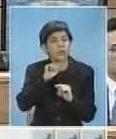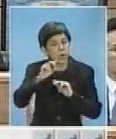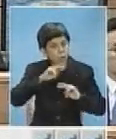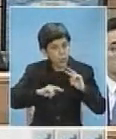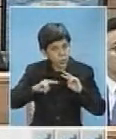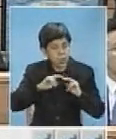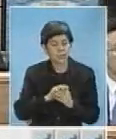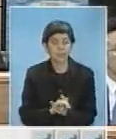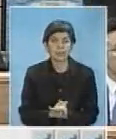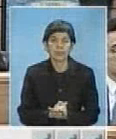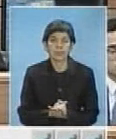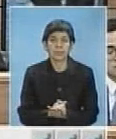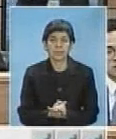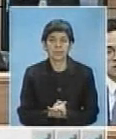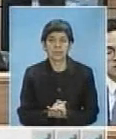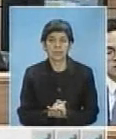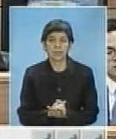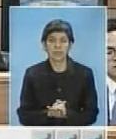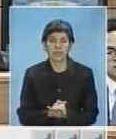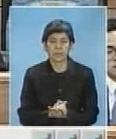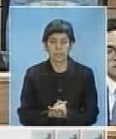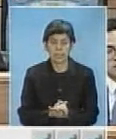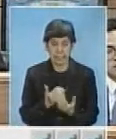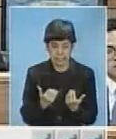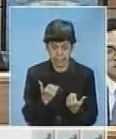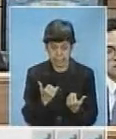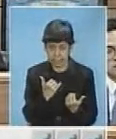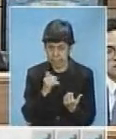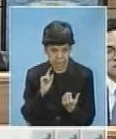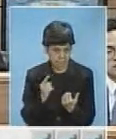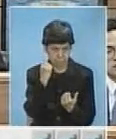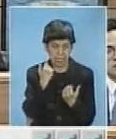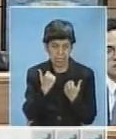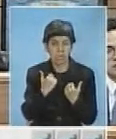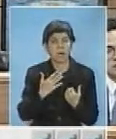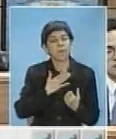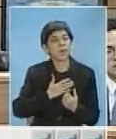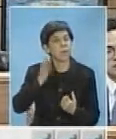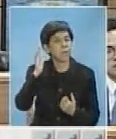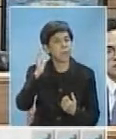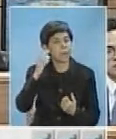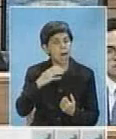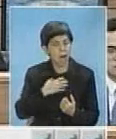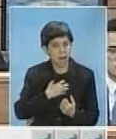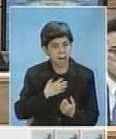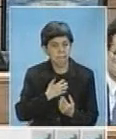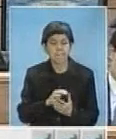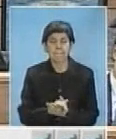ณาในประเด็นแรกผมขอที่จะอภิปรายถึงประเด็นที่เกี่